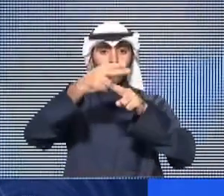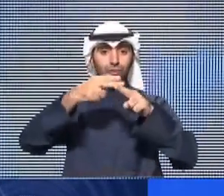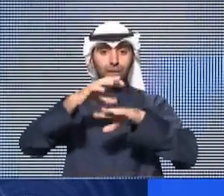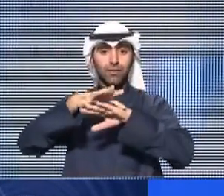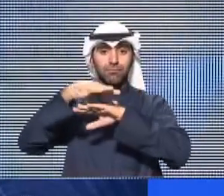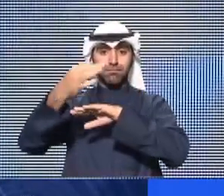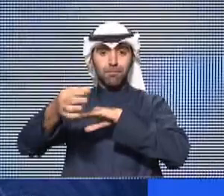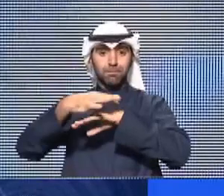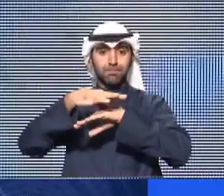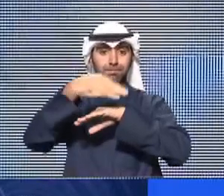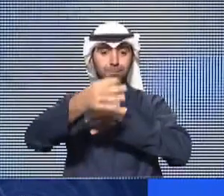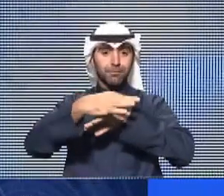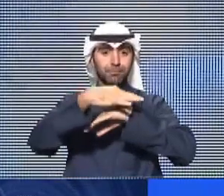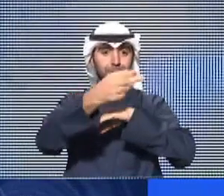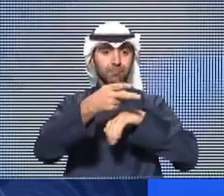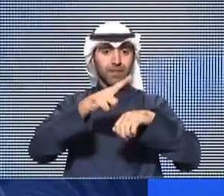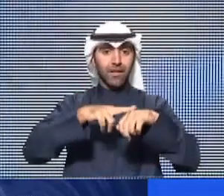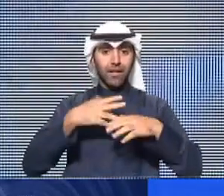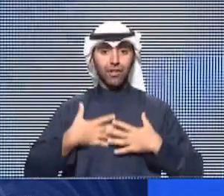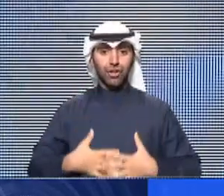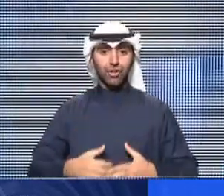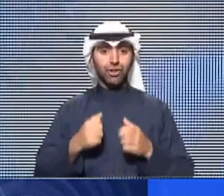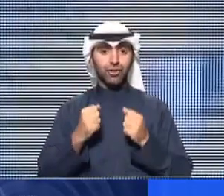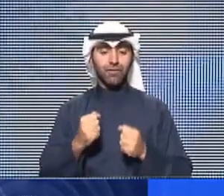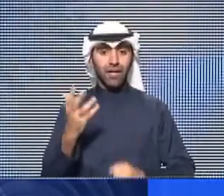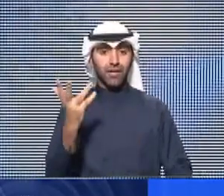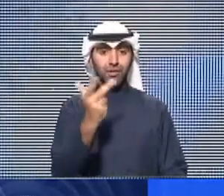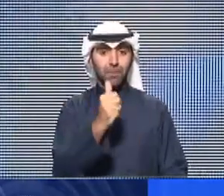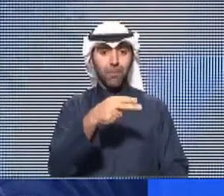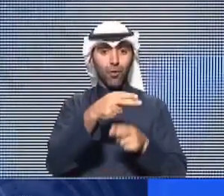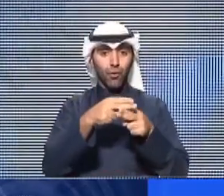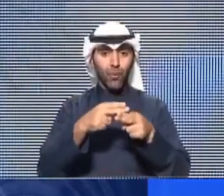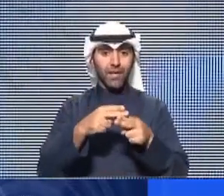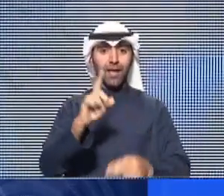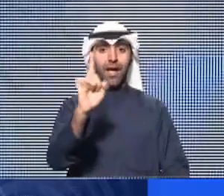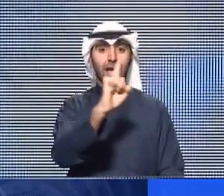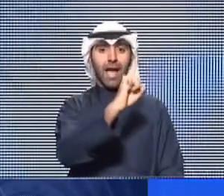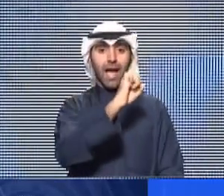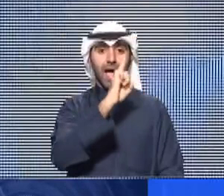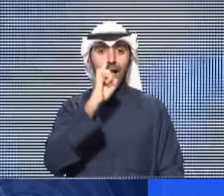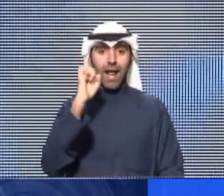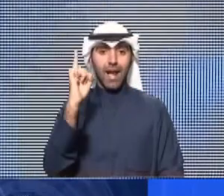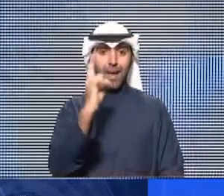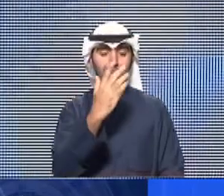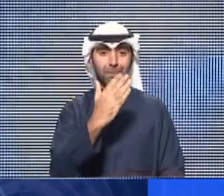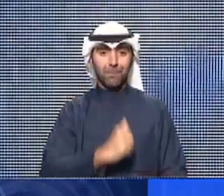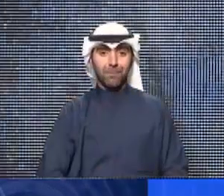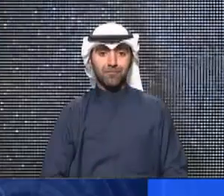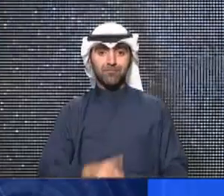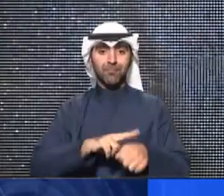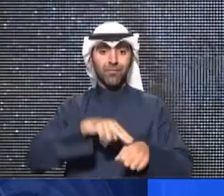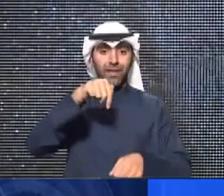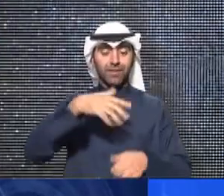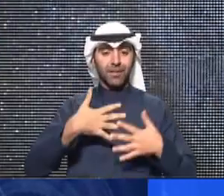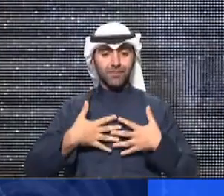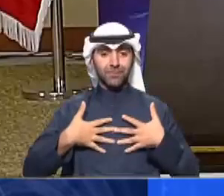فيما يخص التعامل مع جائحة كوفيد 19 عالميا وإقليميا ومحليا. ويسعدنا بعد قليل إن شاء